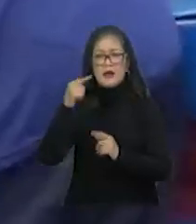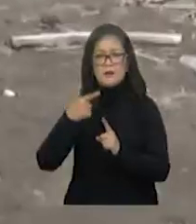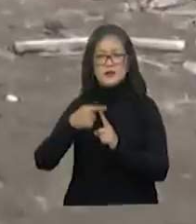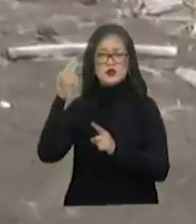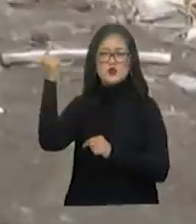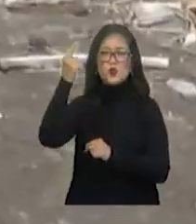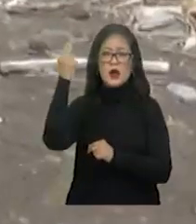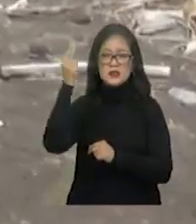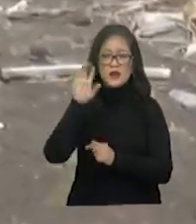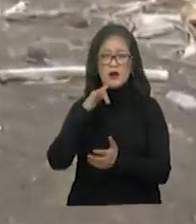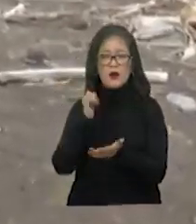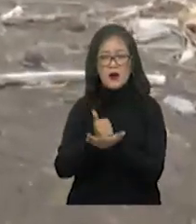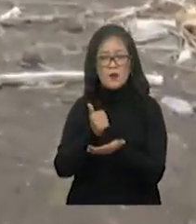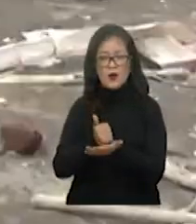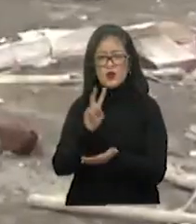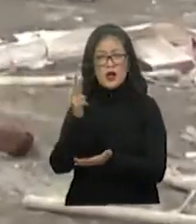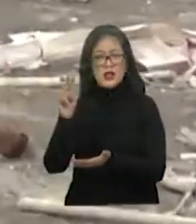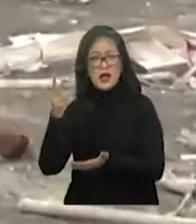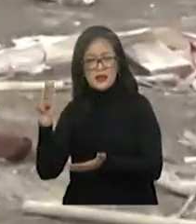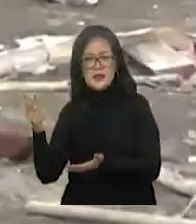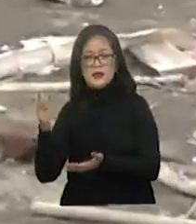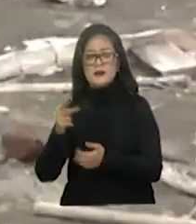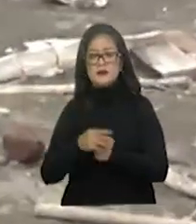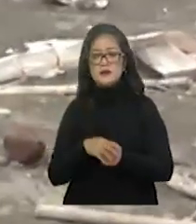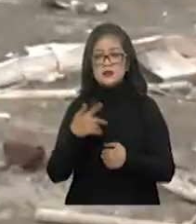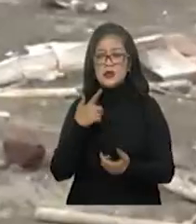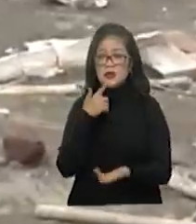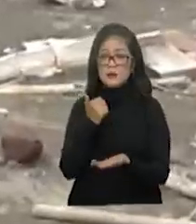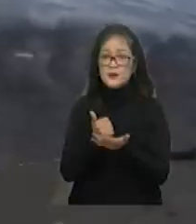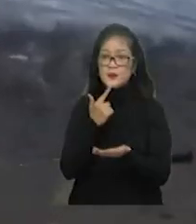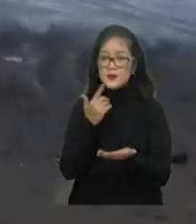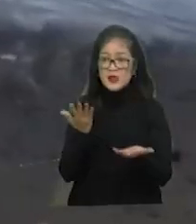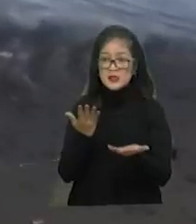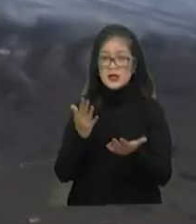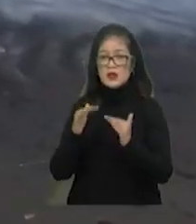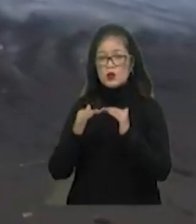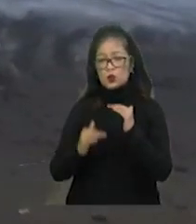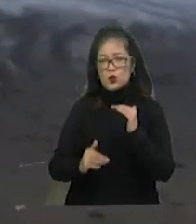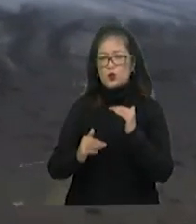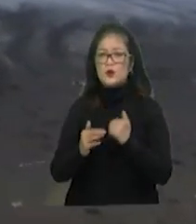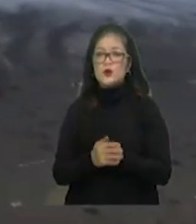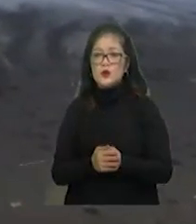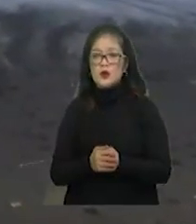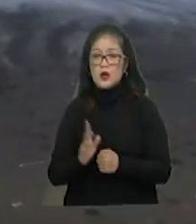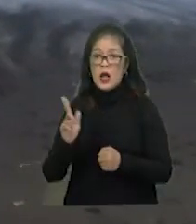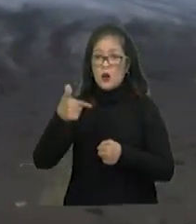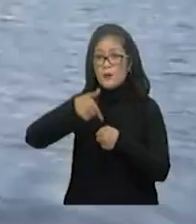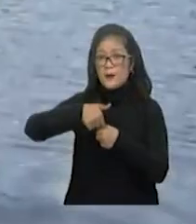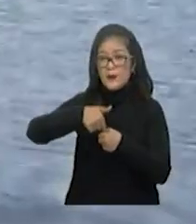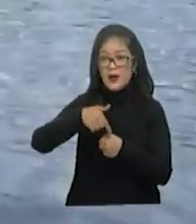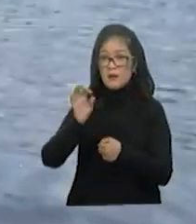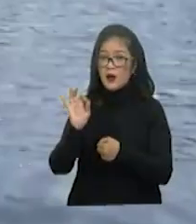berkurang. Hasil yang diperoleh nelayan pun tidak sebanding dengan biaya operasional. Karena tidak ada pemasukan, sejumlah nelayan